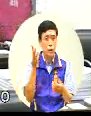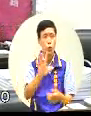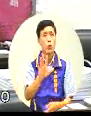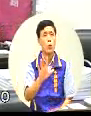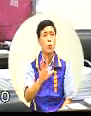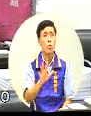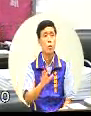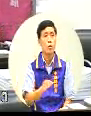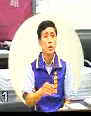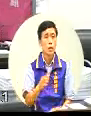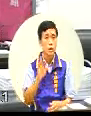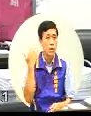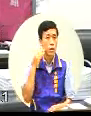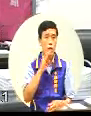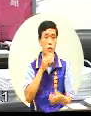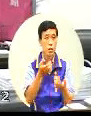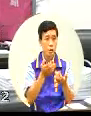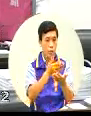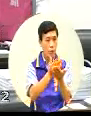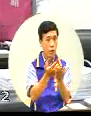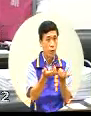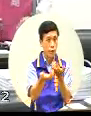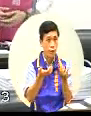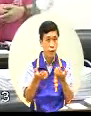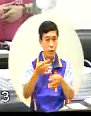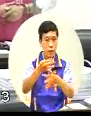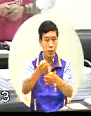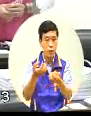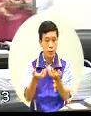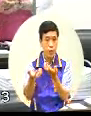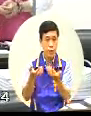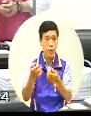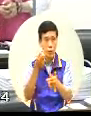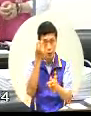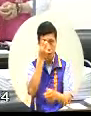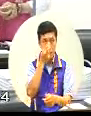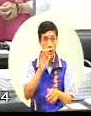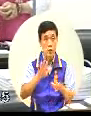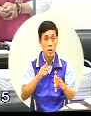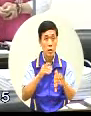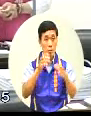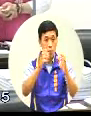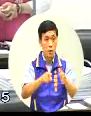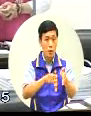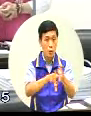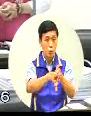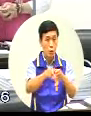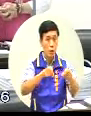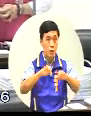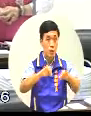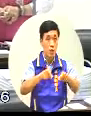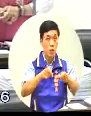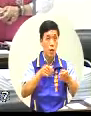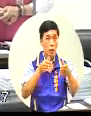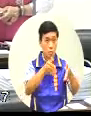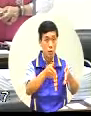能都是分类分期列管了吼，然后现在要成立一个专案来处理。其实啊，无立即危险，我是